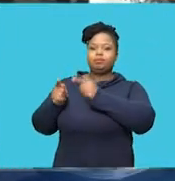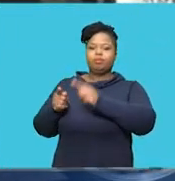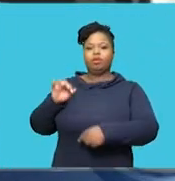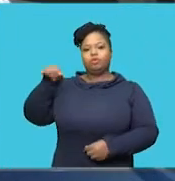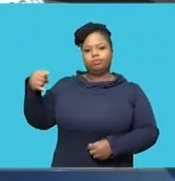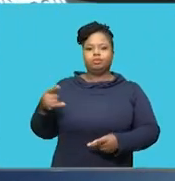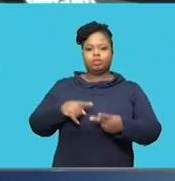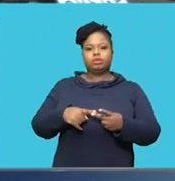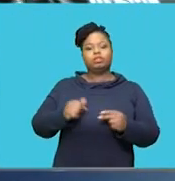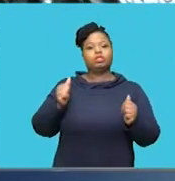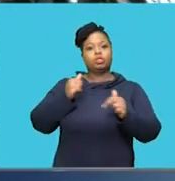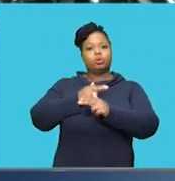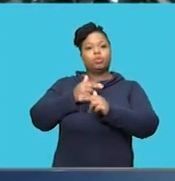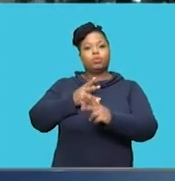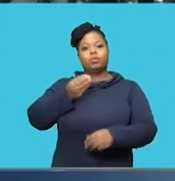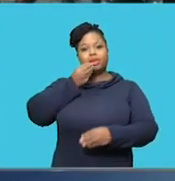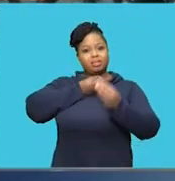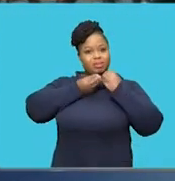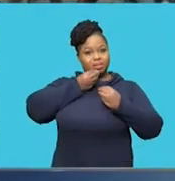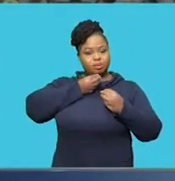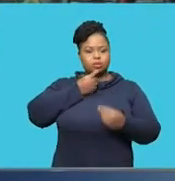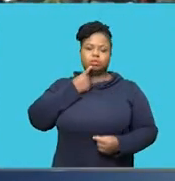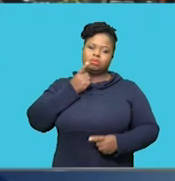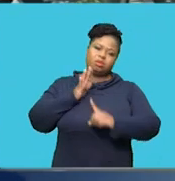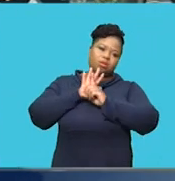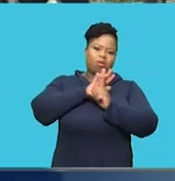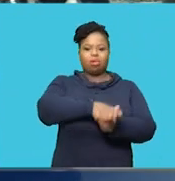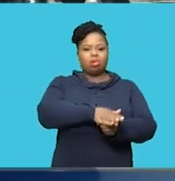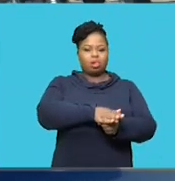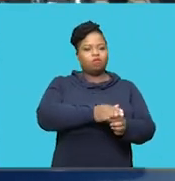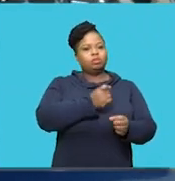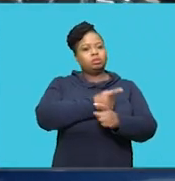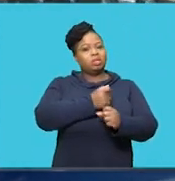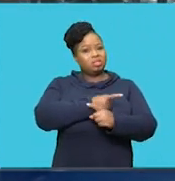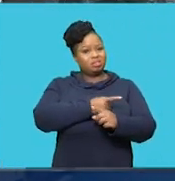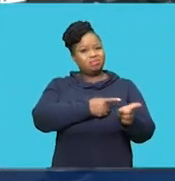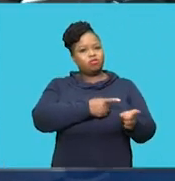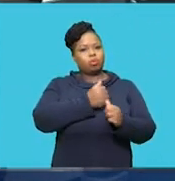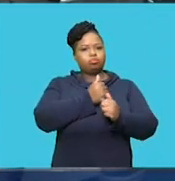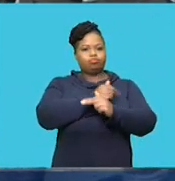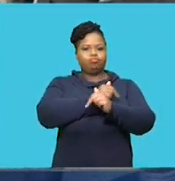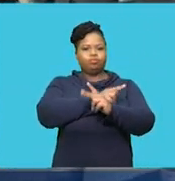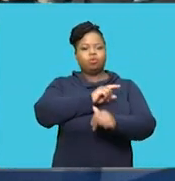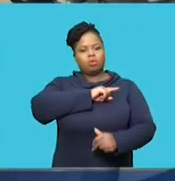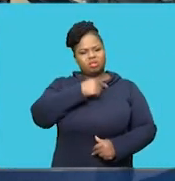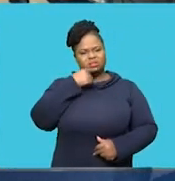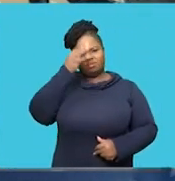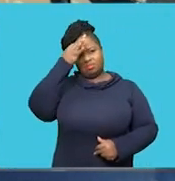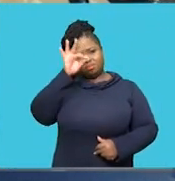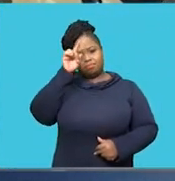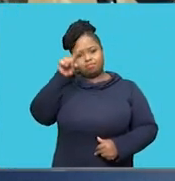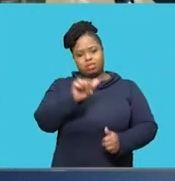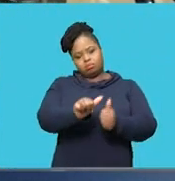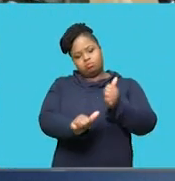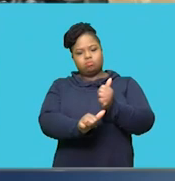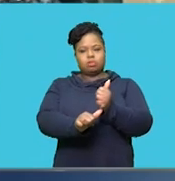neUber Eats ekubiza ngokuzocindezela lemboni ithi uhulumeni into engabuya yenza ngabufaka lo mkhakha ngaphansi kwakhe